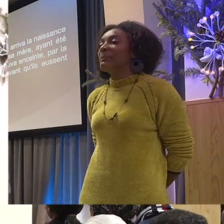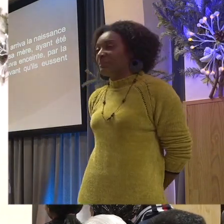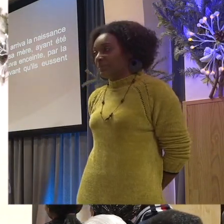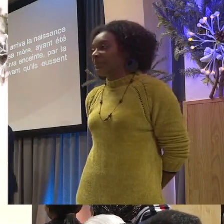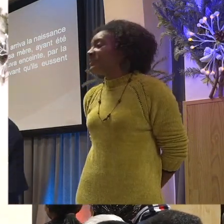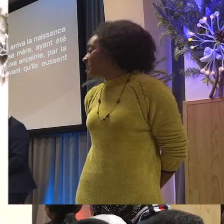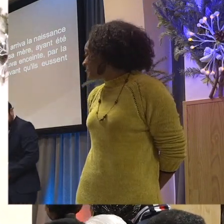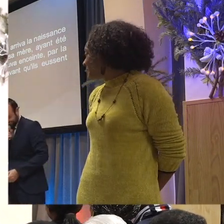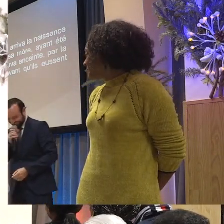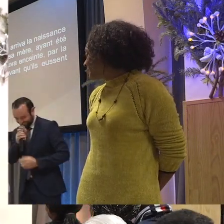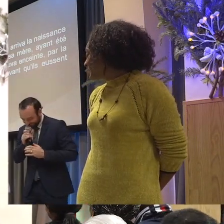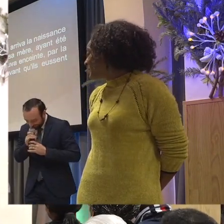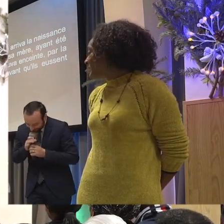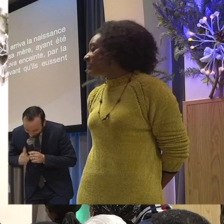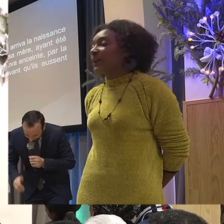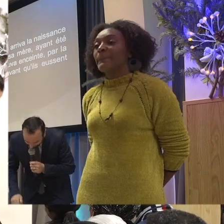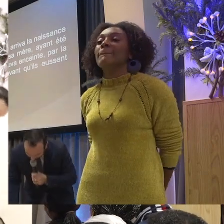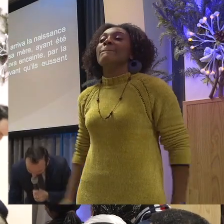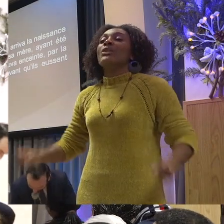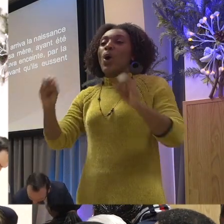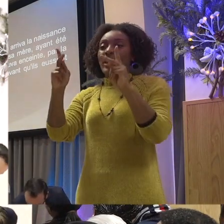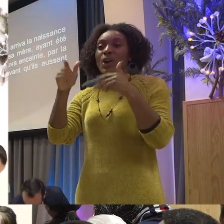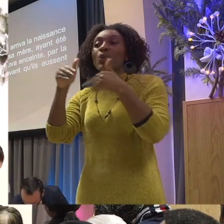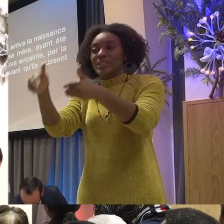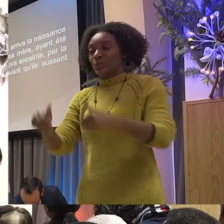À toi de jouer, Marie. Ok, on continue.